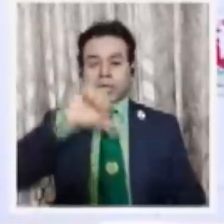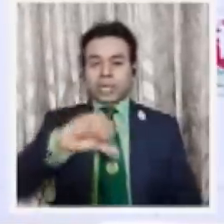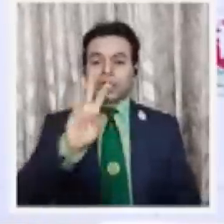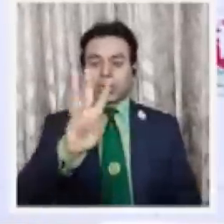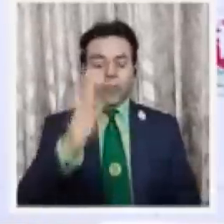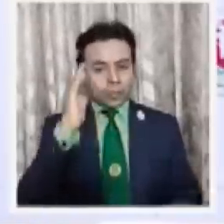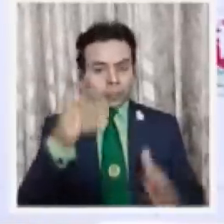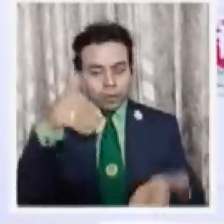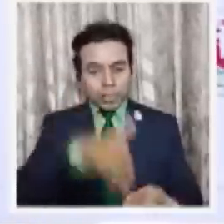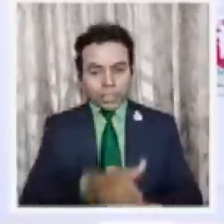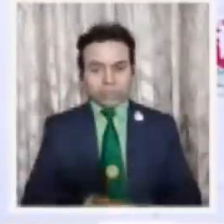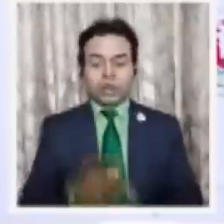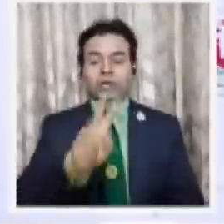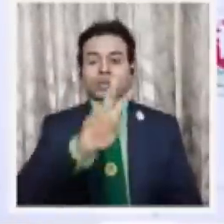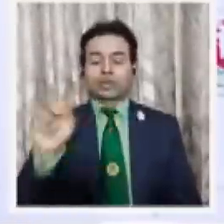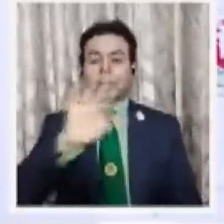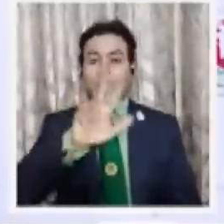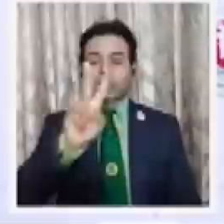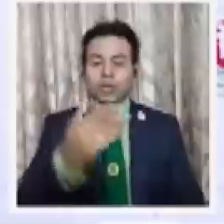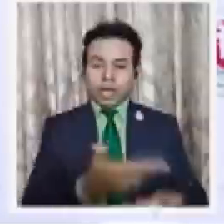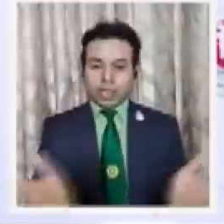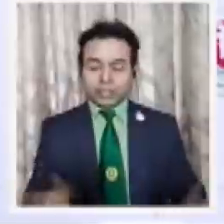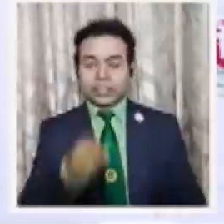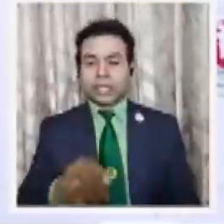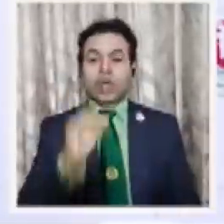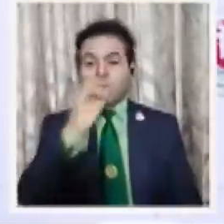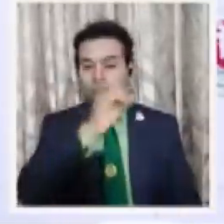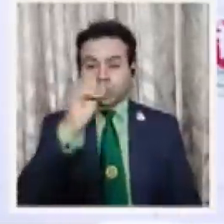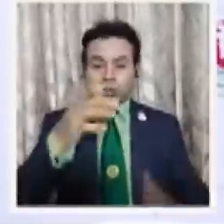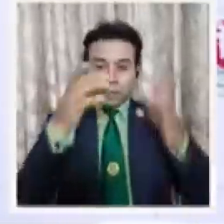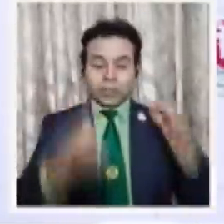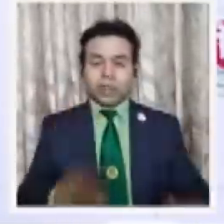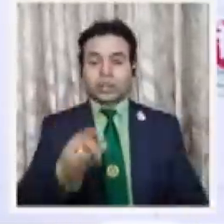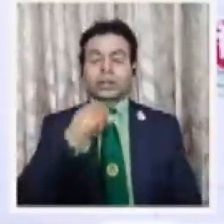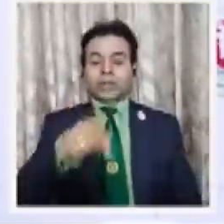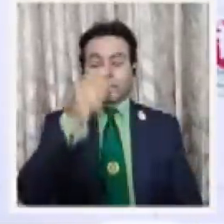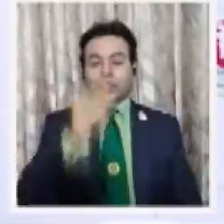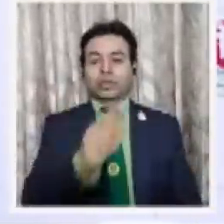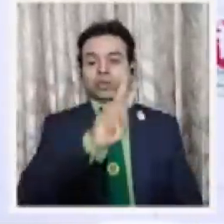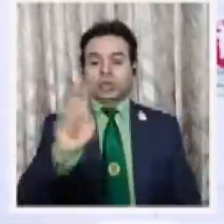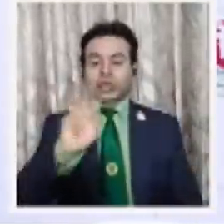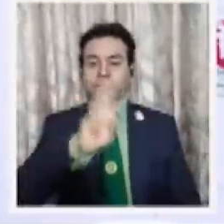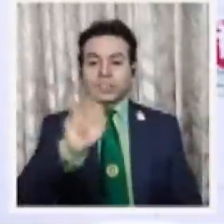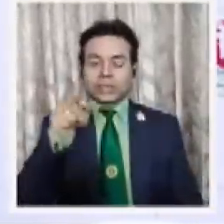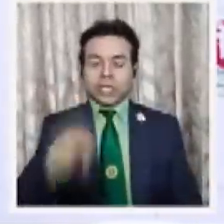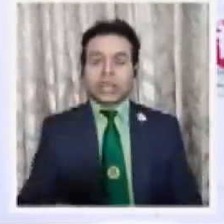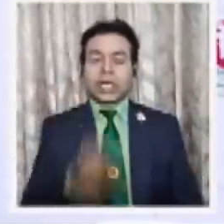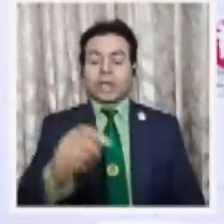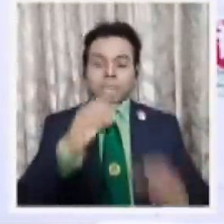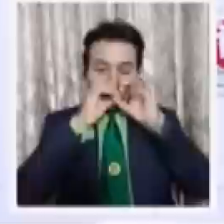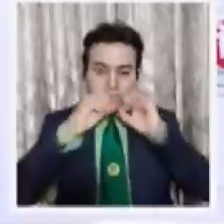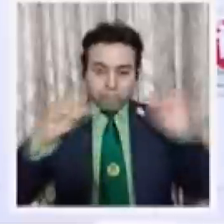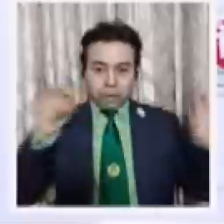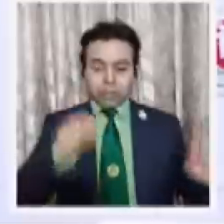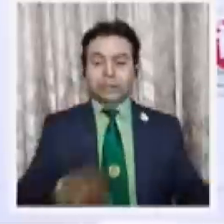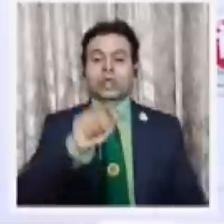দেশে 462টি, রোগী ভর্তি আছে 283 জন এবং শয্যা খালি আছে 252টি। সারা দেশে অক্সিজেন